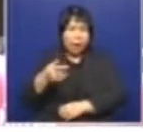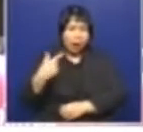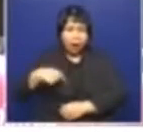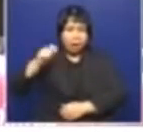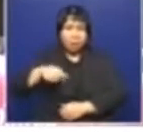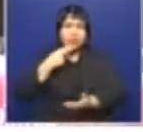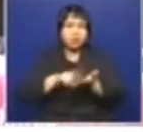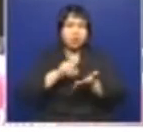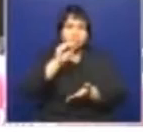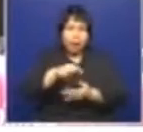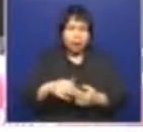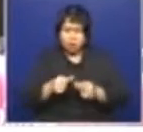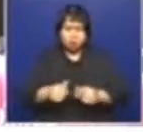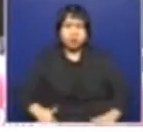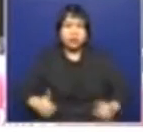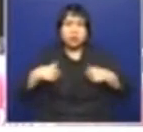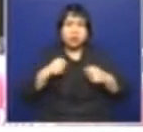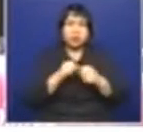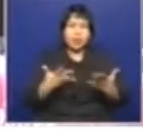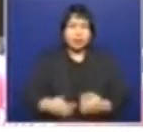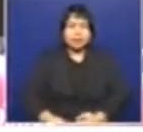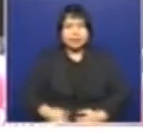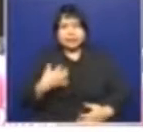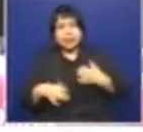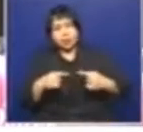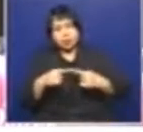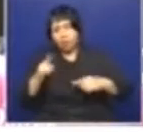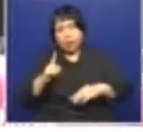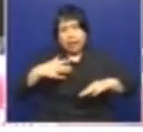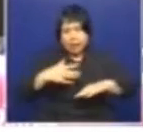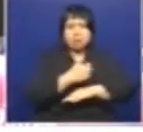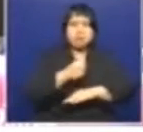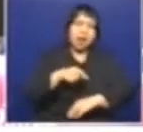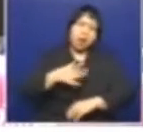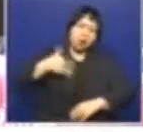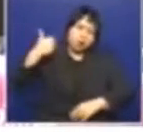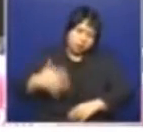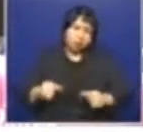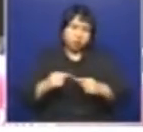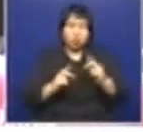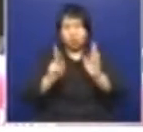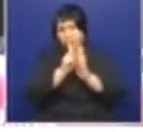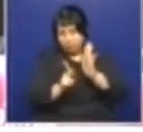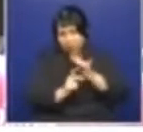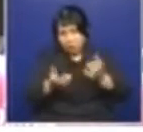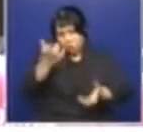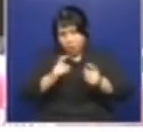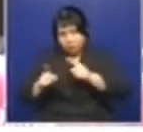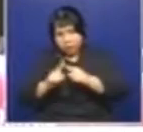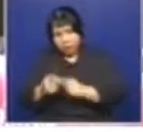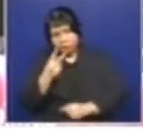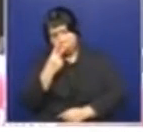กกับความอัดอั้นทางการเมืองความไม่ชอบทางการเมืองบวกกับระบบยุติธรรมที่เขาเข้าใจว่ามันไ